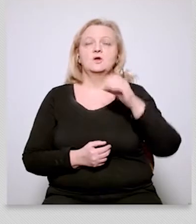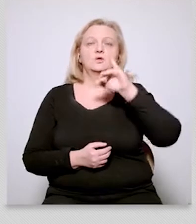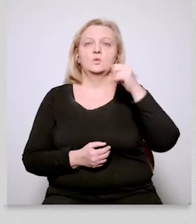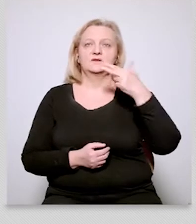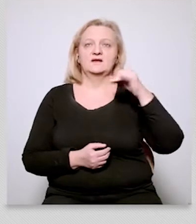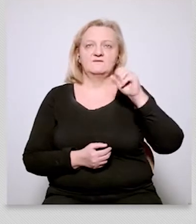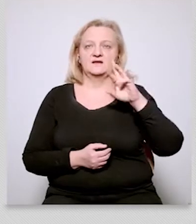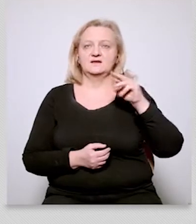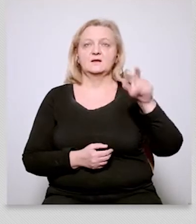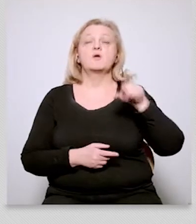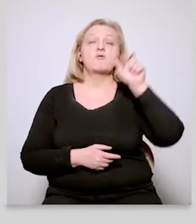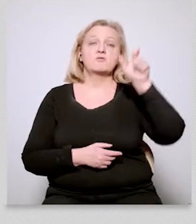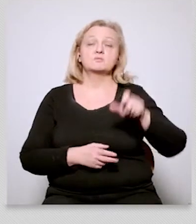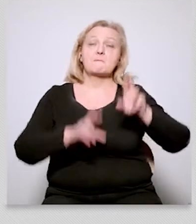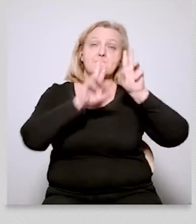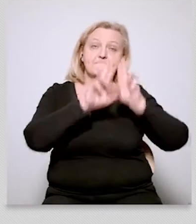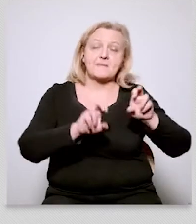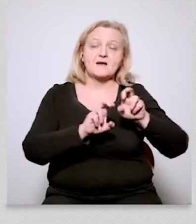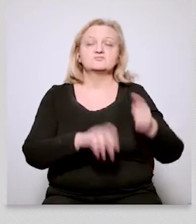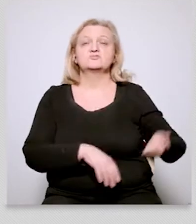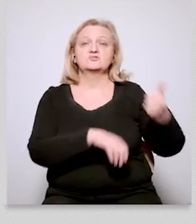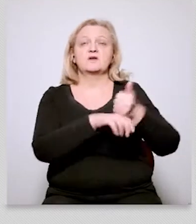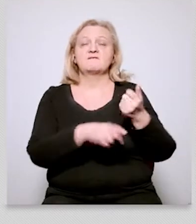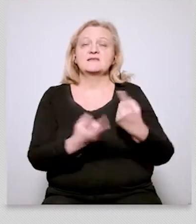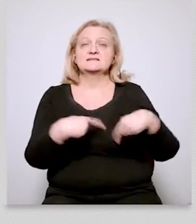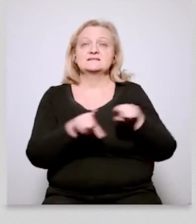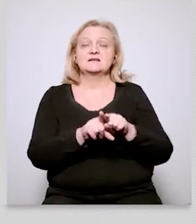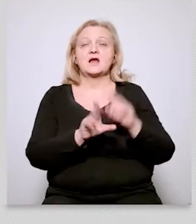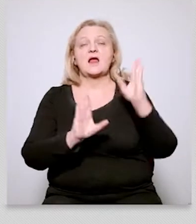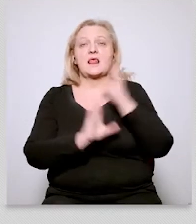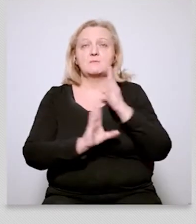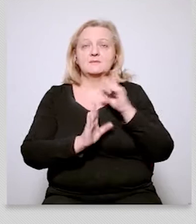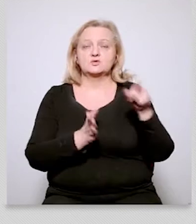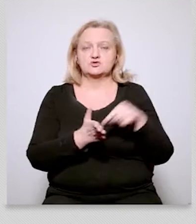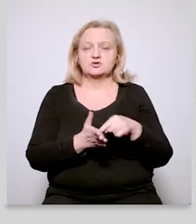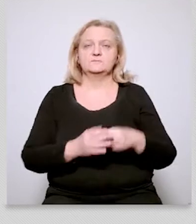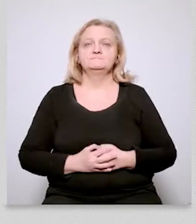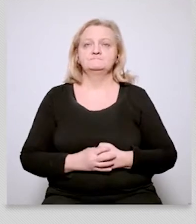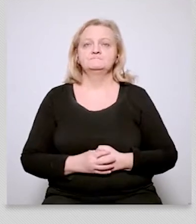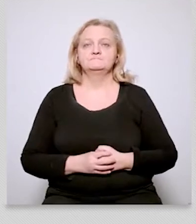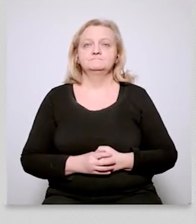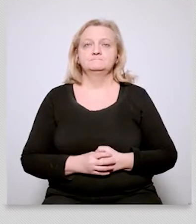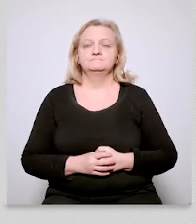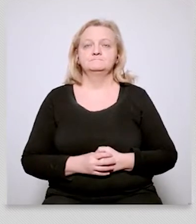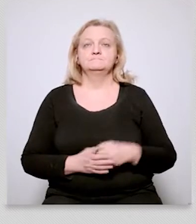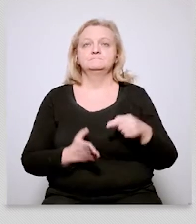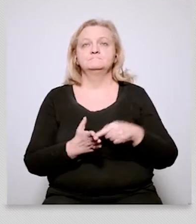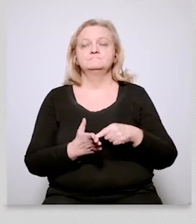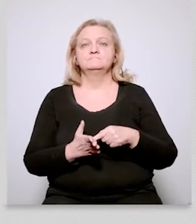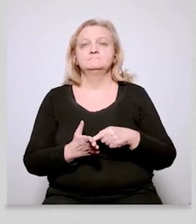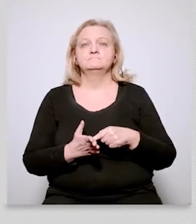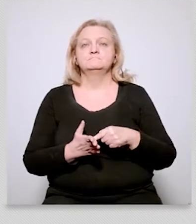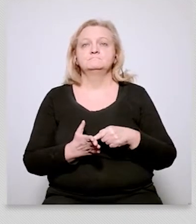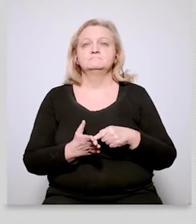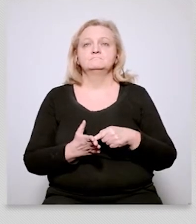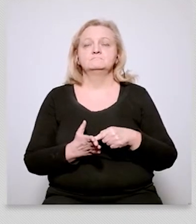który jest badaczem i szefuje zespołowi klimatycznemu w takim praskim